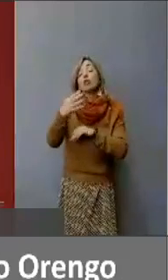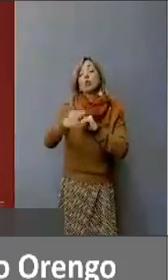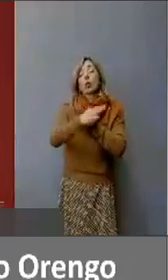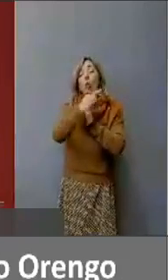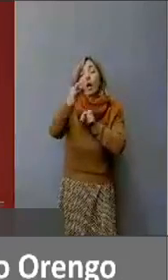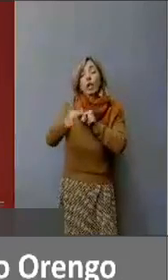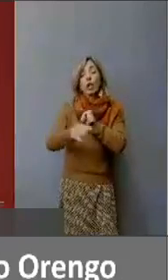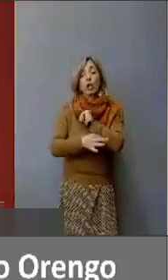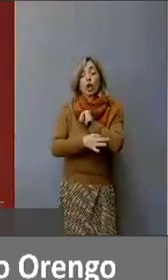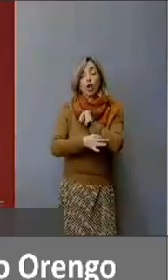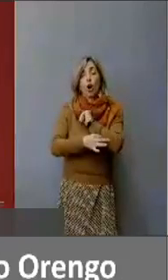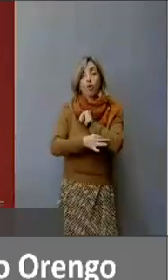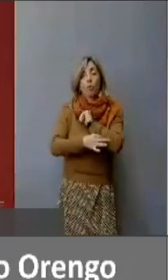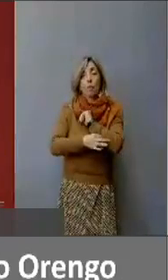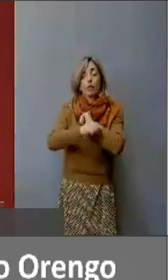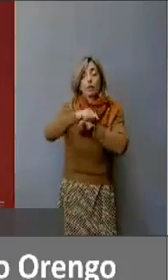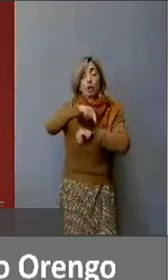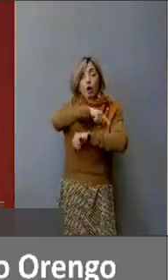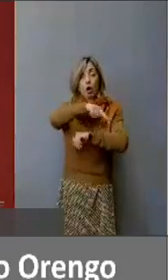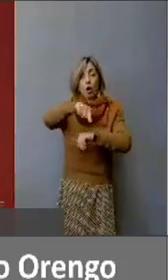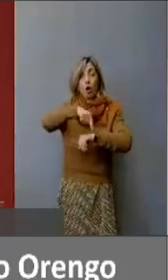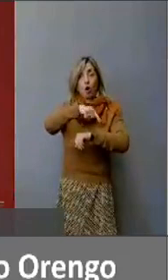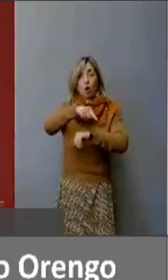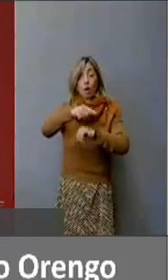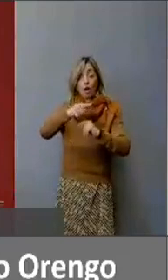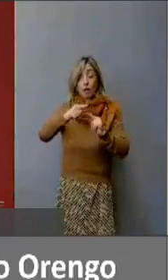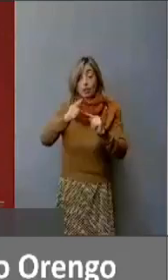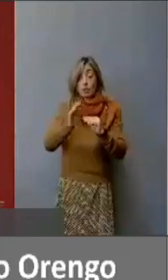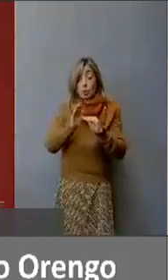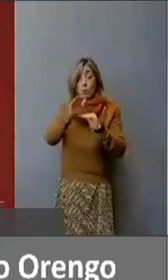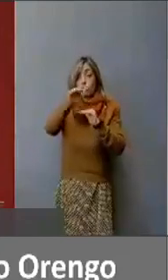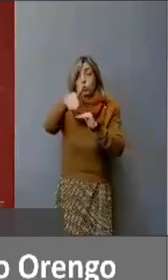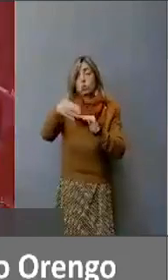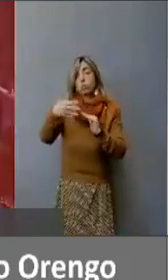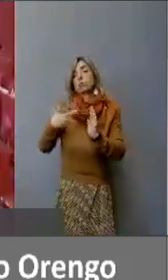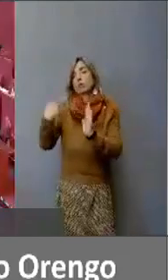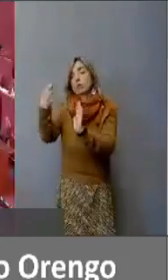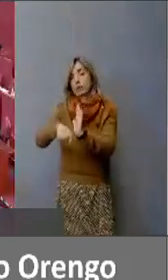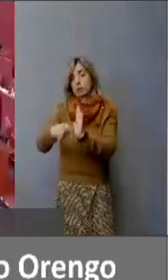dal superamento queste sono le le informazioni grazie